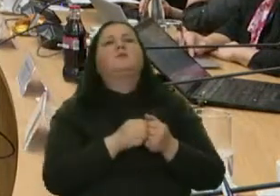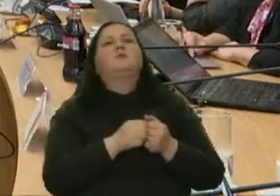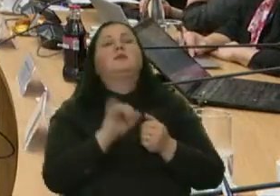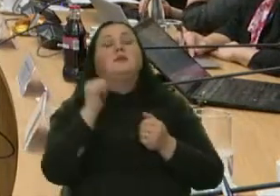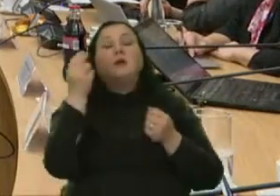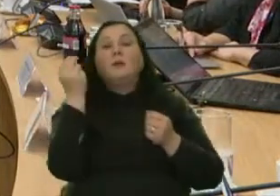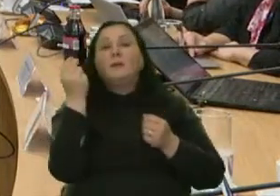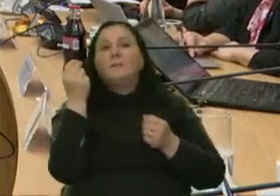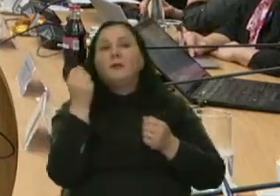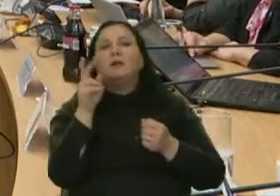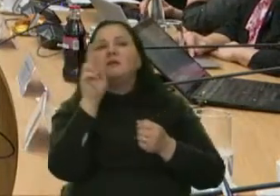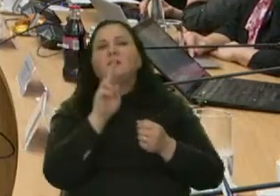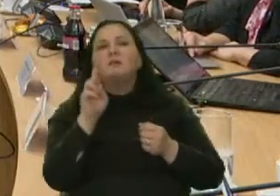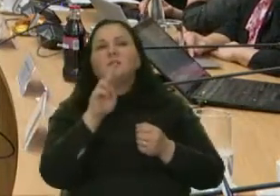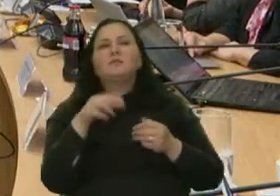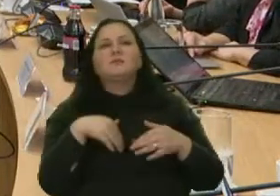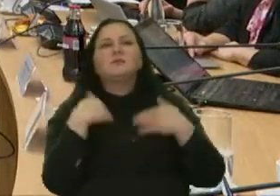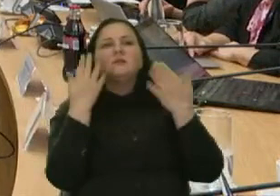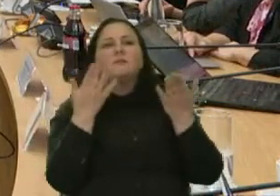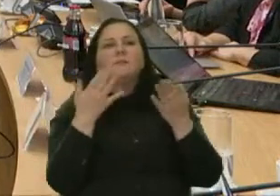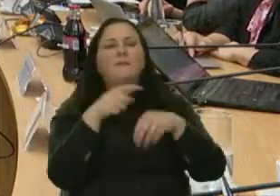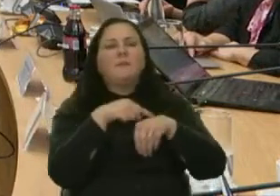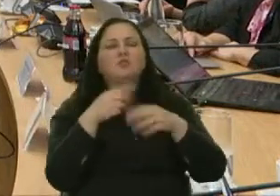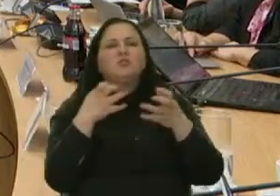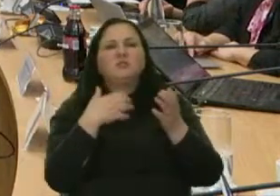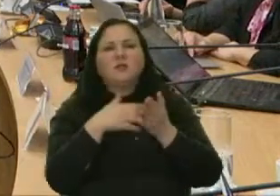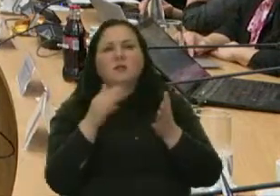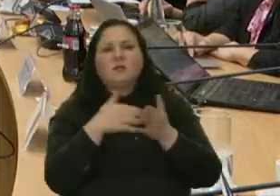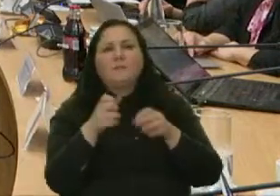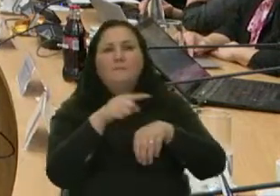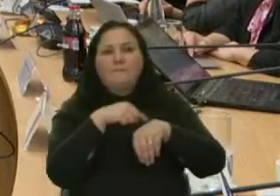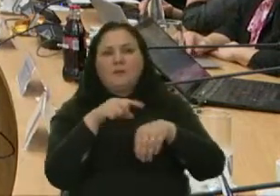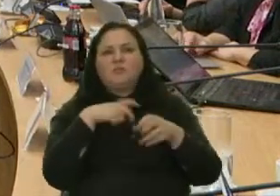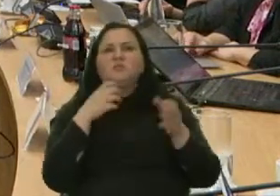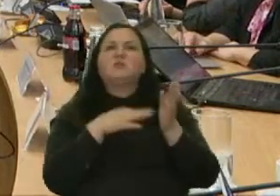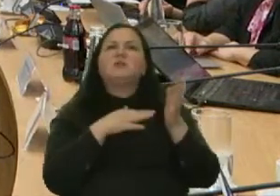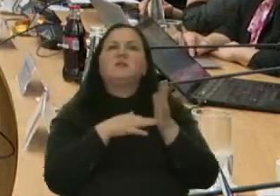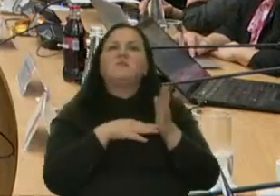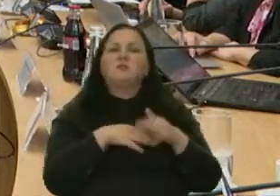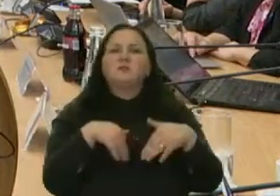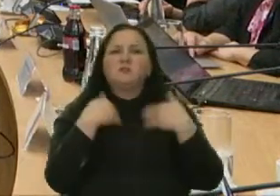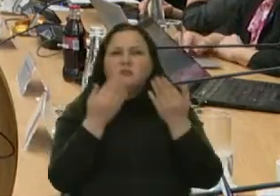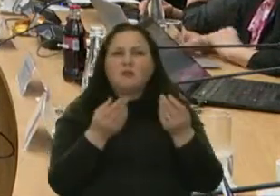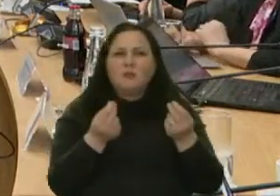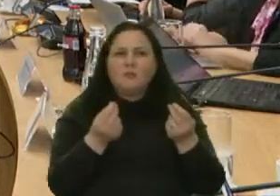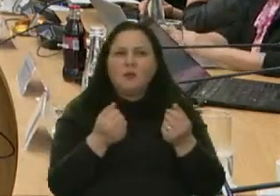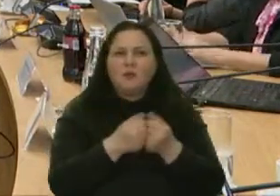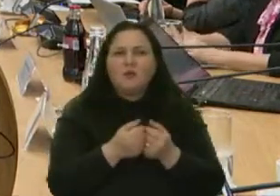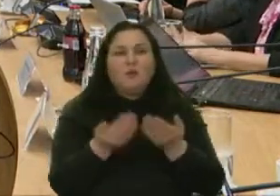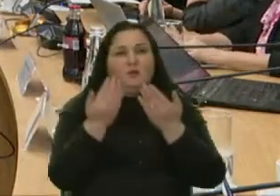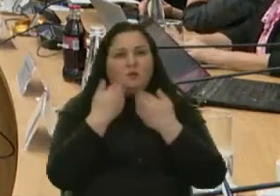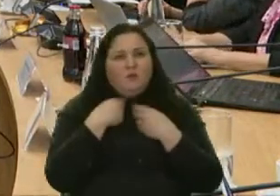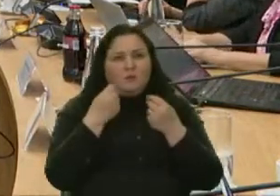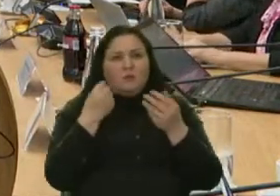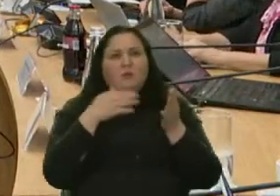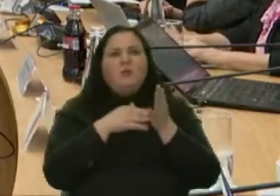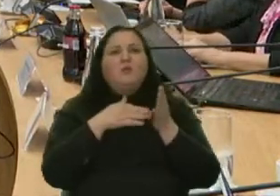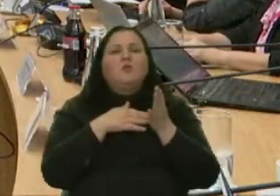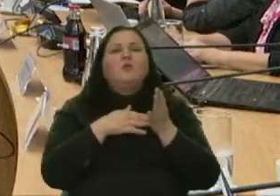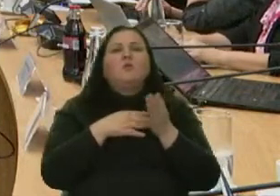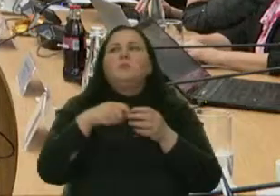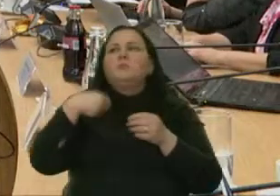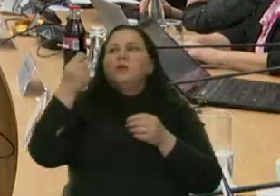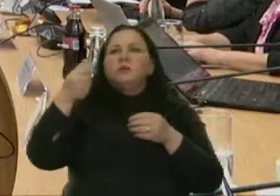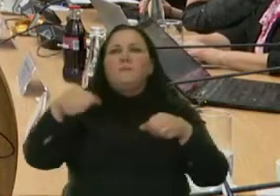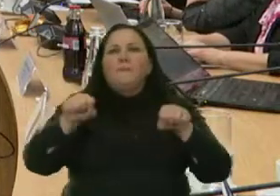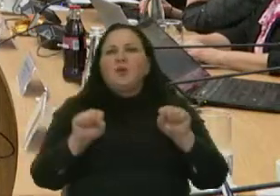iar banii repet se alocă Pe măsură ce se cheltuiesc Pe măsură ce este necesar se alocă bani acum ne au fost alocați avem nevoie de bani pentru expropieri mi s au